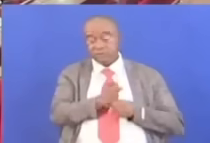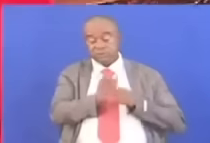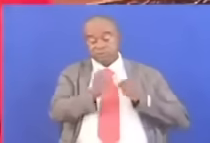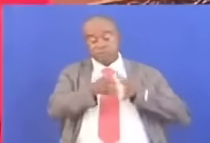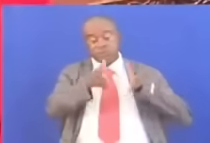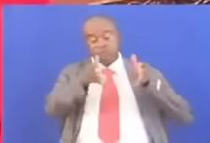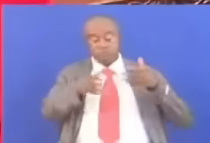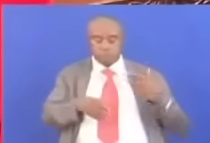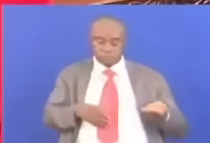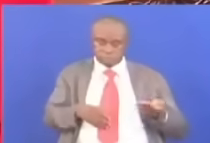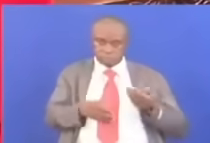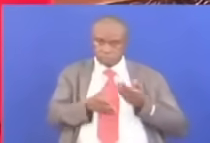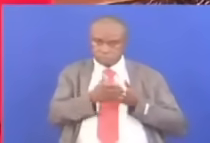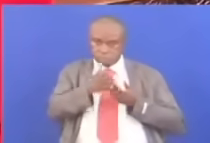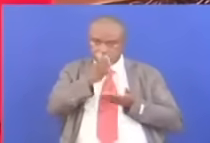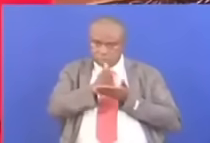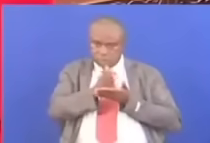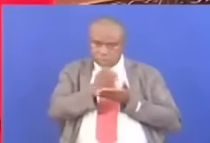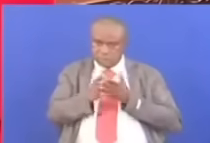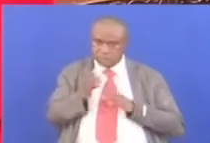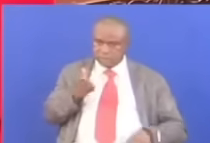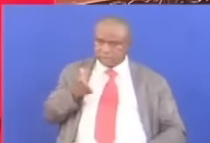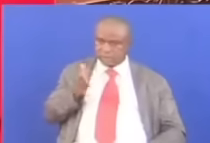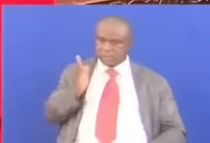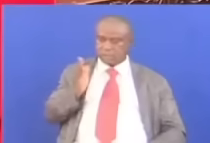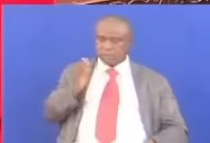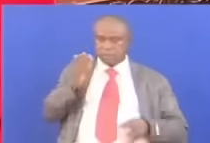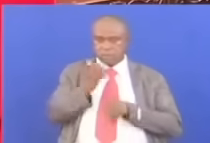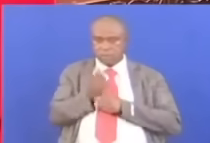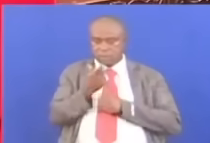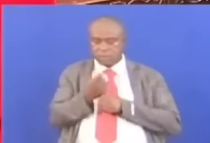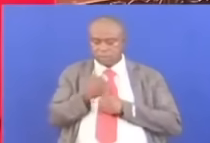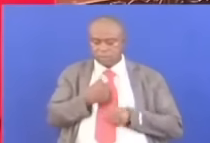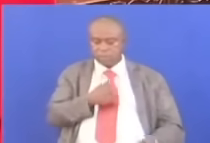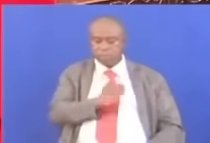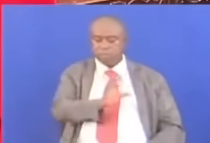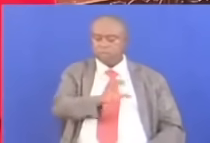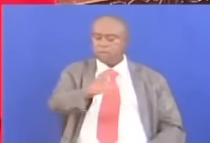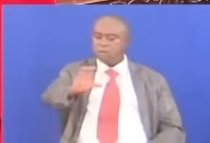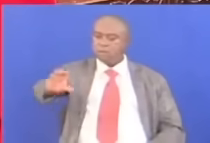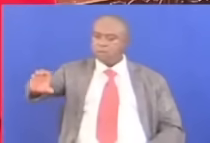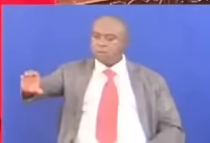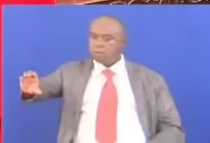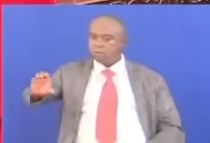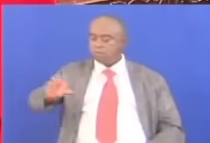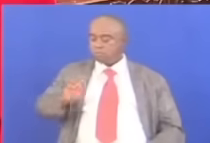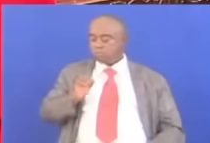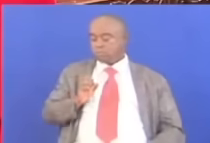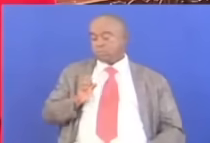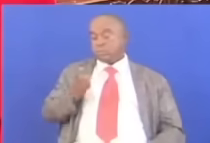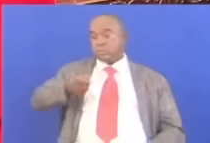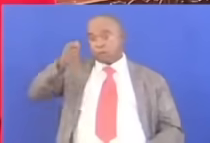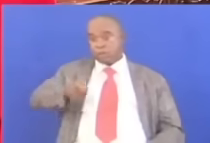ananya kakish kamba serali yetu inap fedha na zenda kwenye majo yetu lakini keke niw